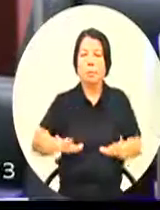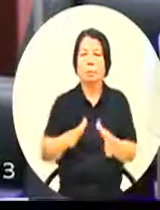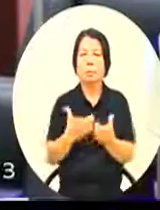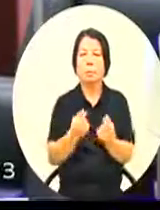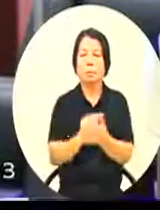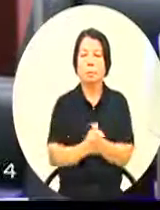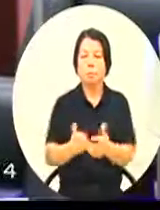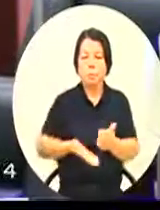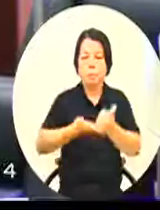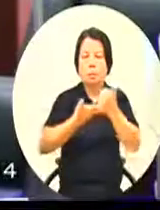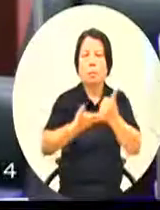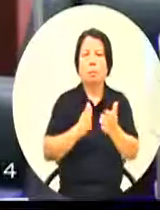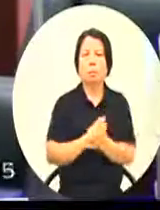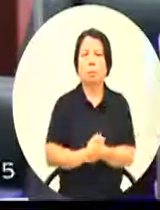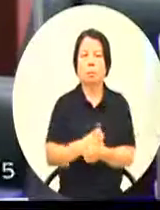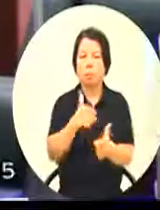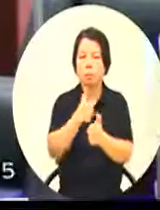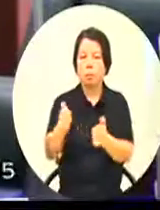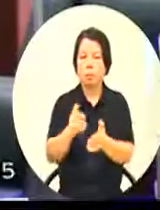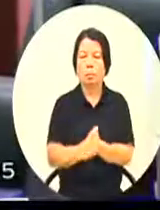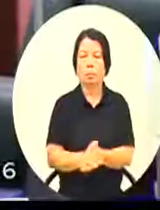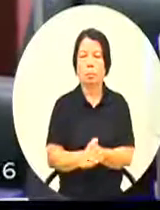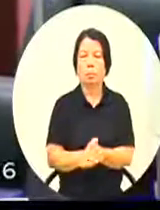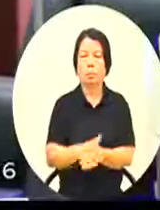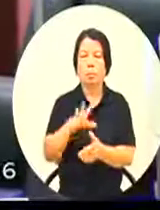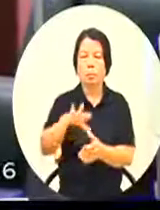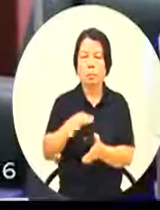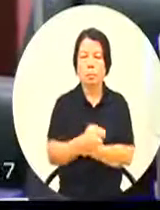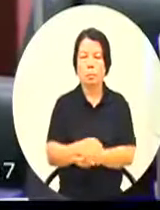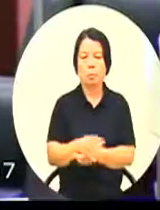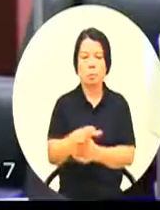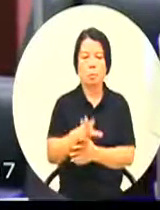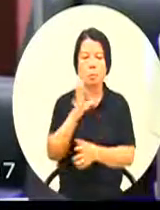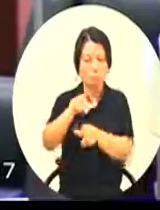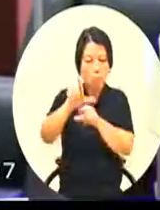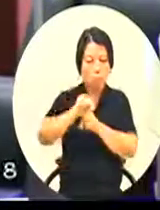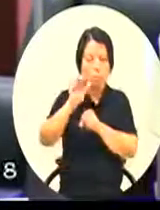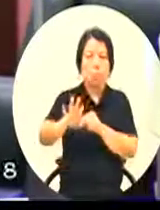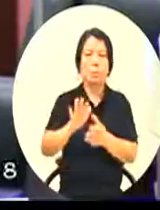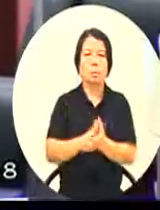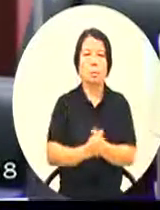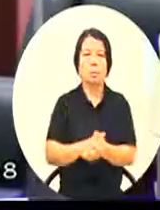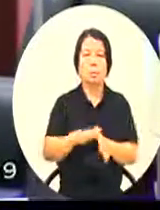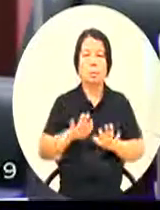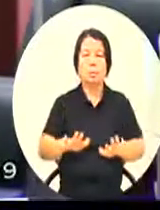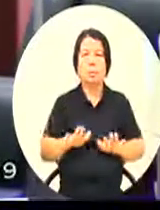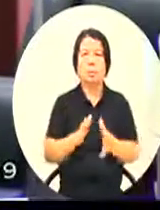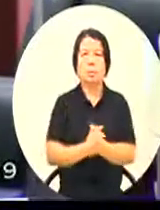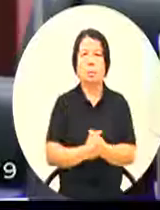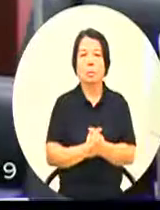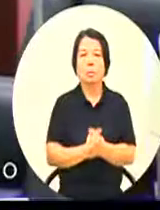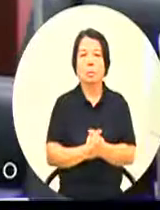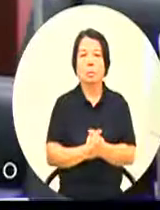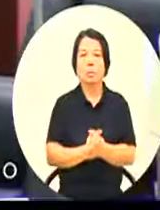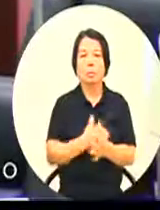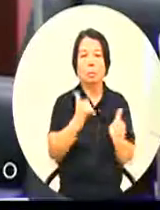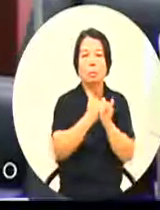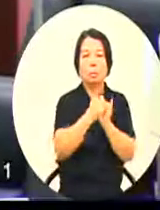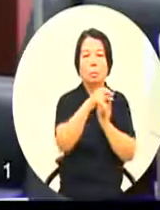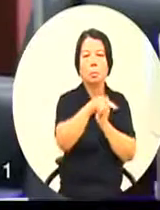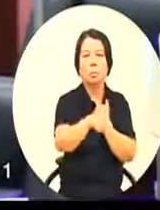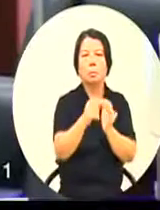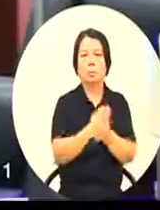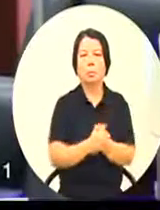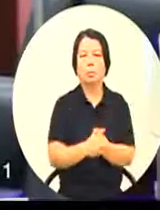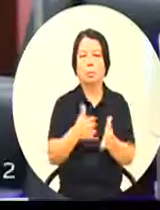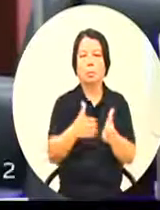于尊重的立场，也谢谢你们还能够把这句话听住。所以我现在把这个民间版的